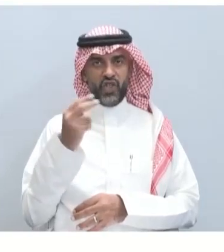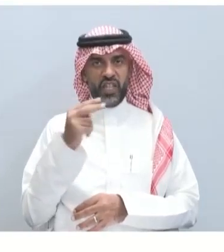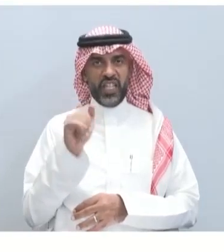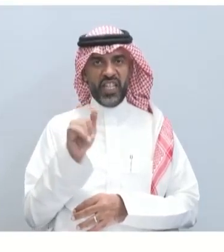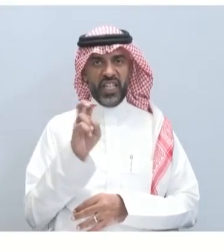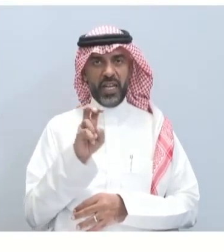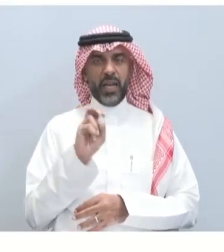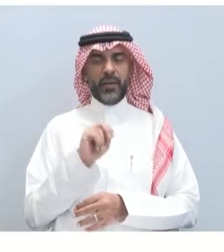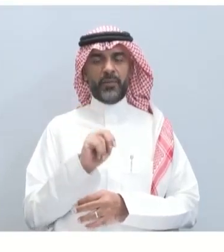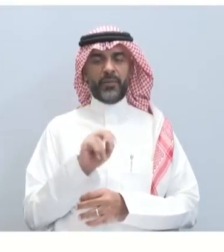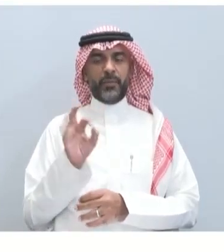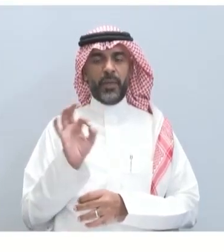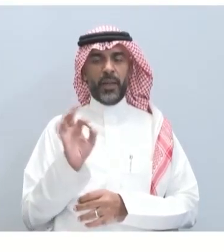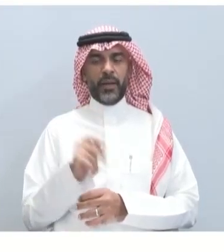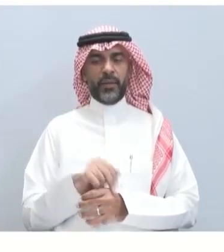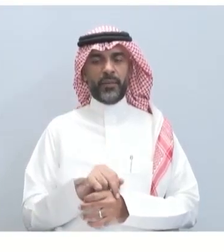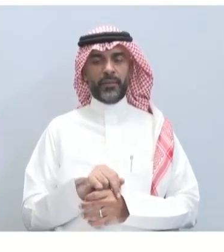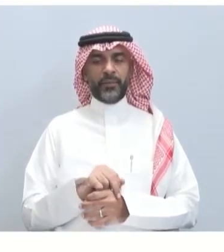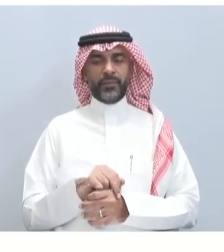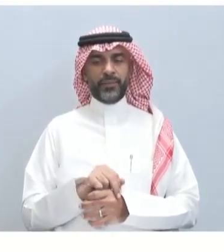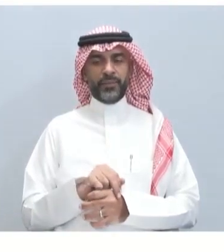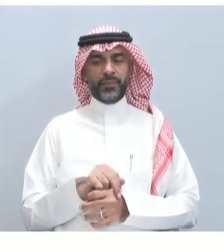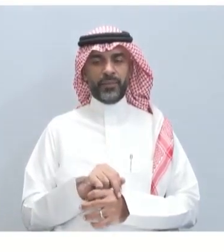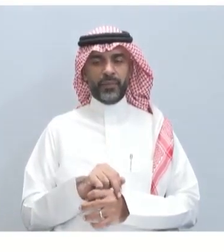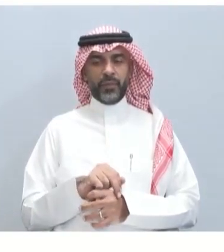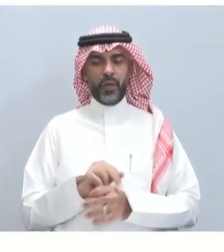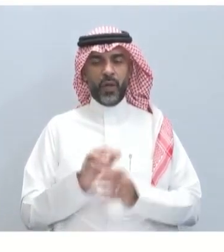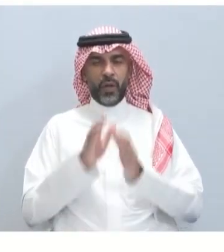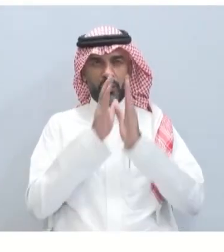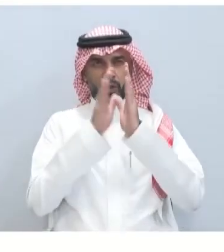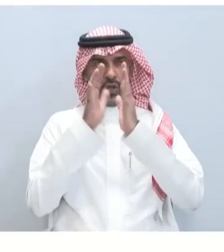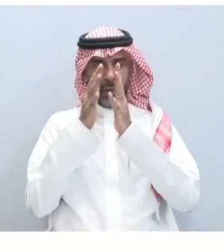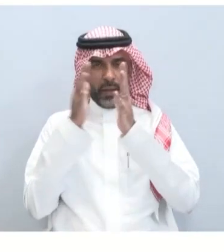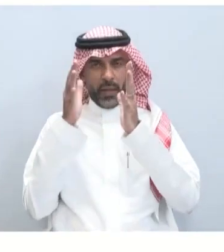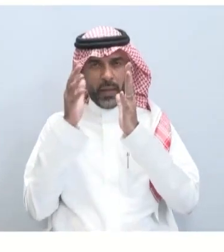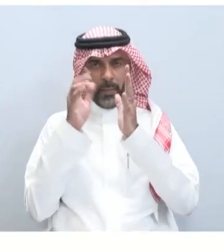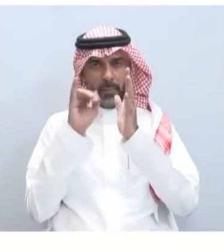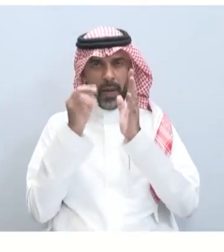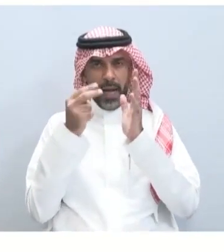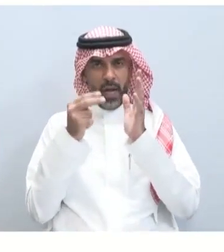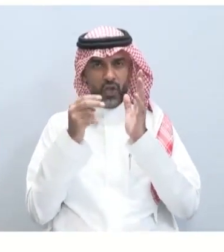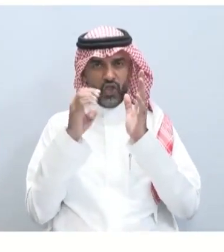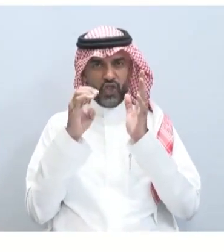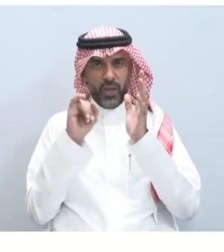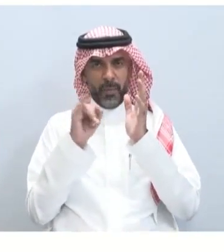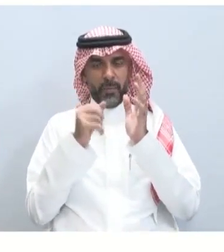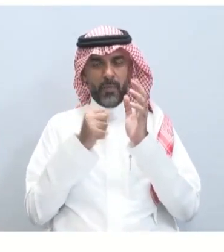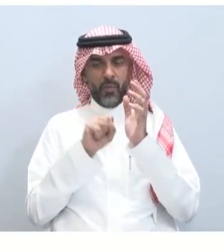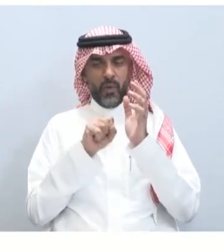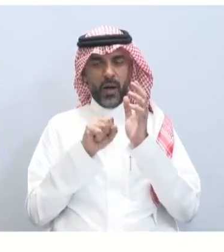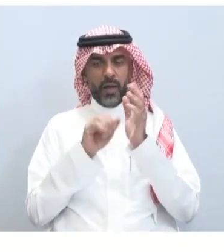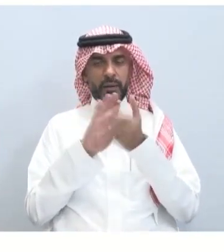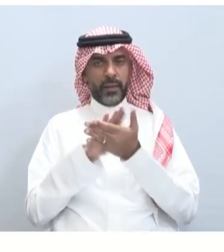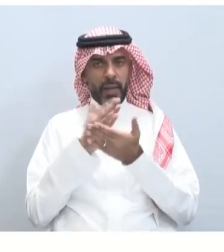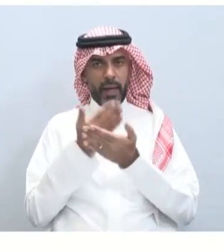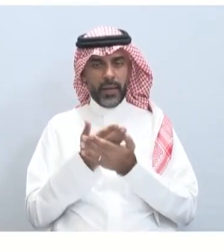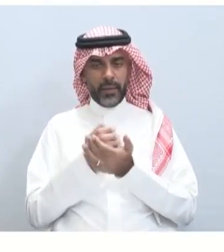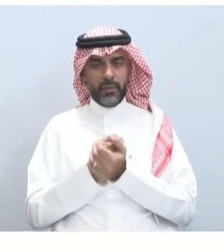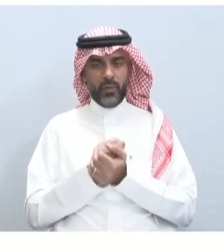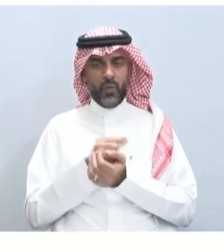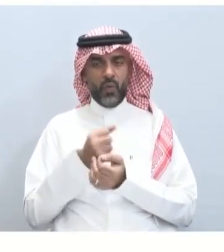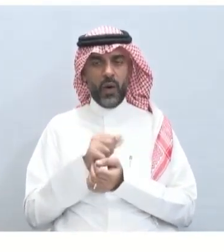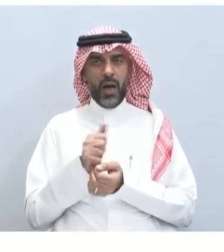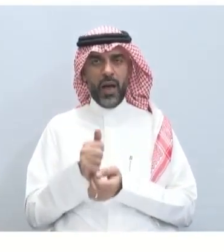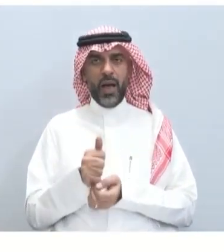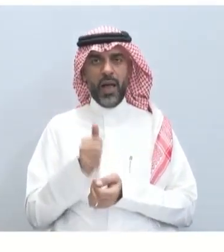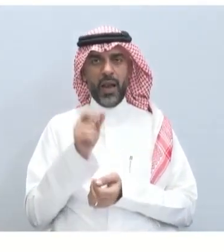ذكرنا من امثله ان الموس الموسوعات المعاجم التراجم الادله ايضا الاطارس اما